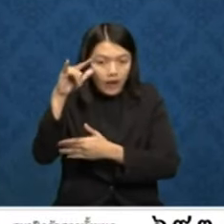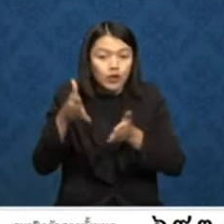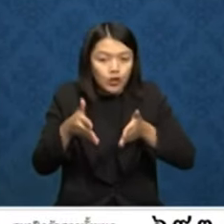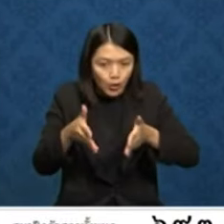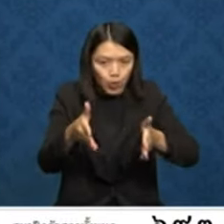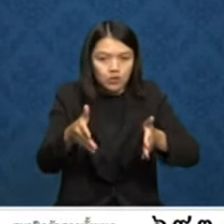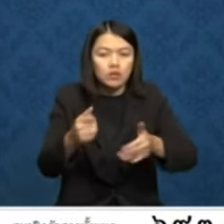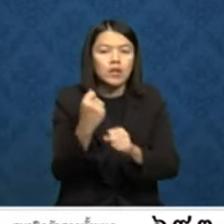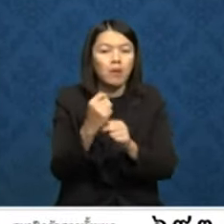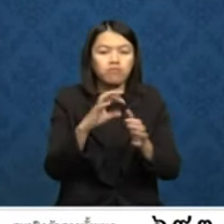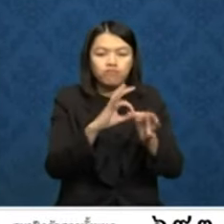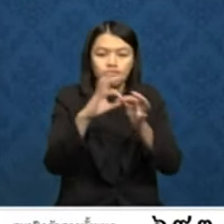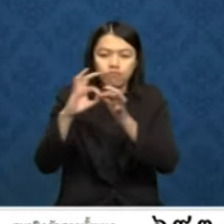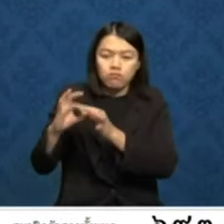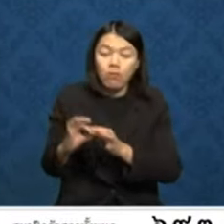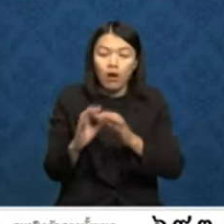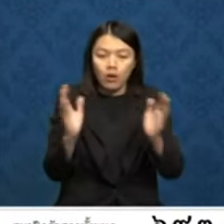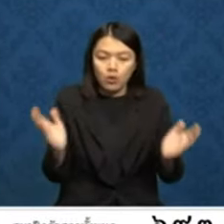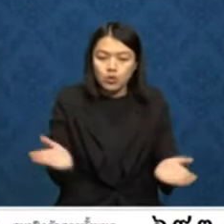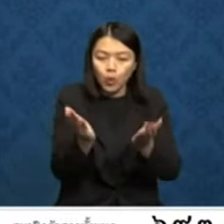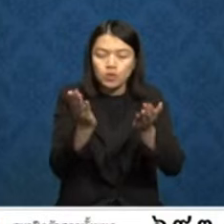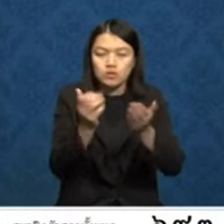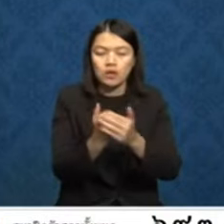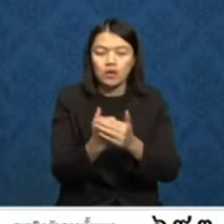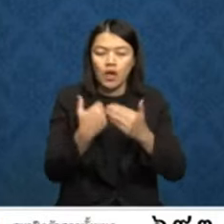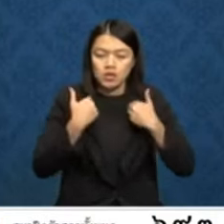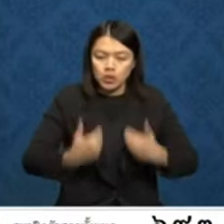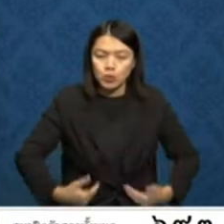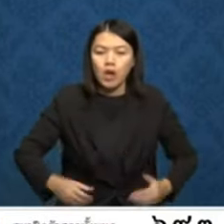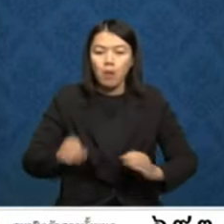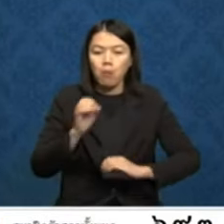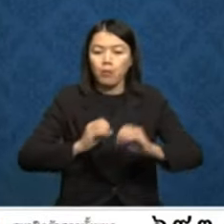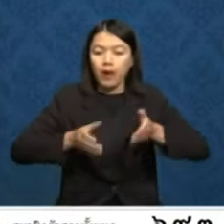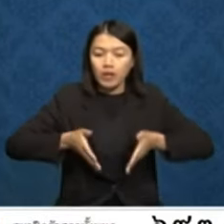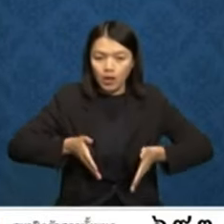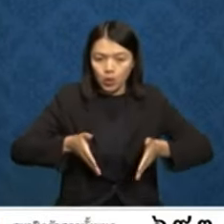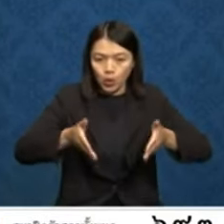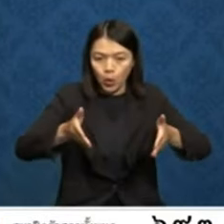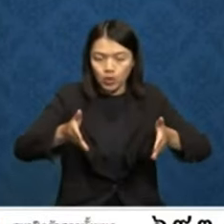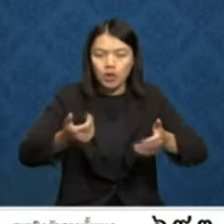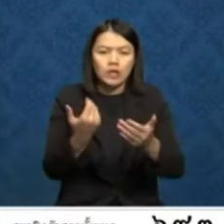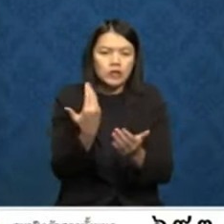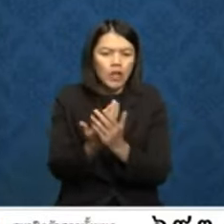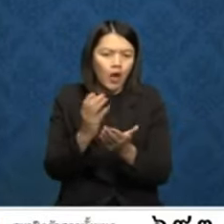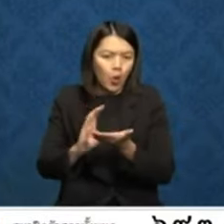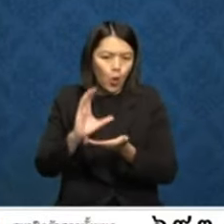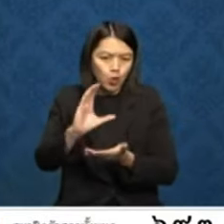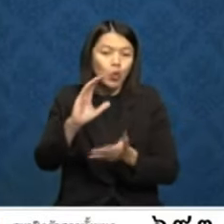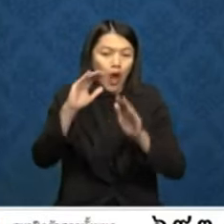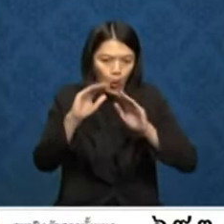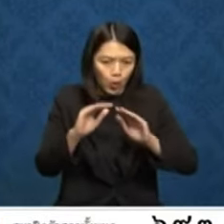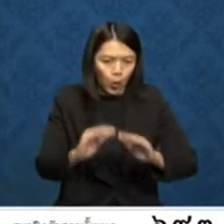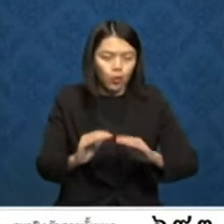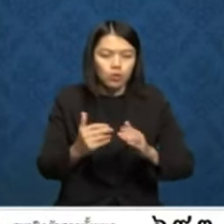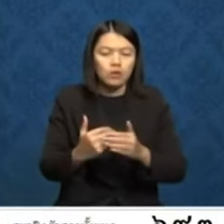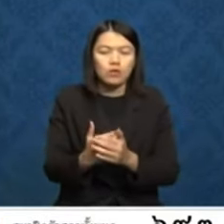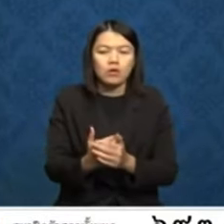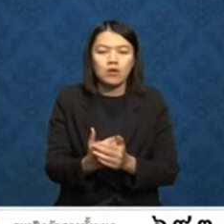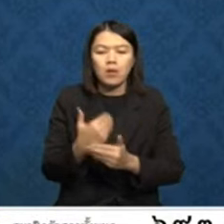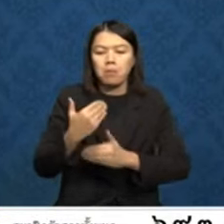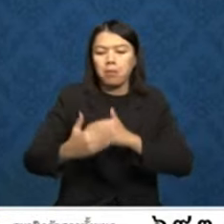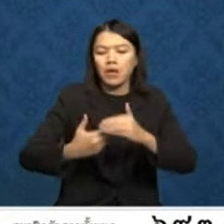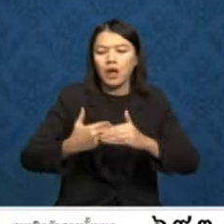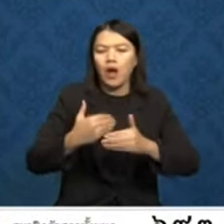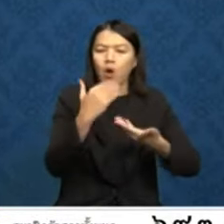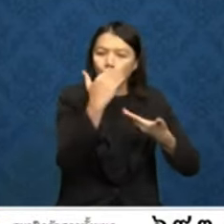ยต่อส่งเสริมให้เกิดความปลอดภัยทางถนนลดต้นทุนระบบโลจิสติกพัฒนาระบบข